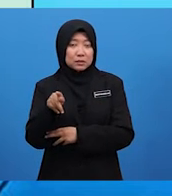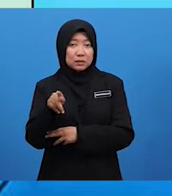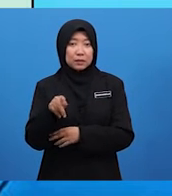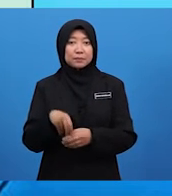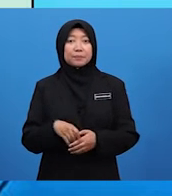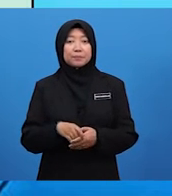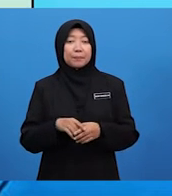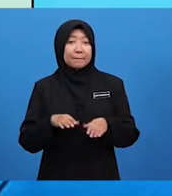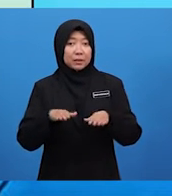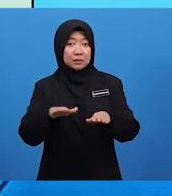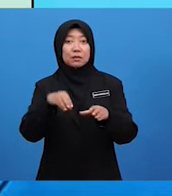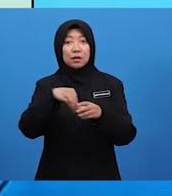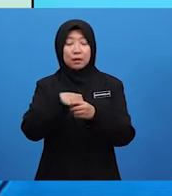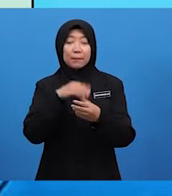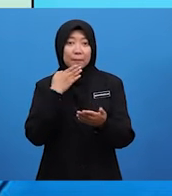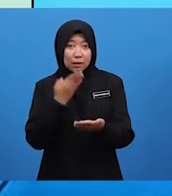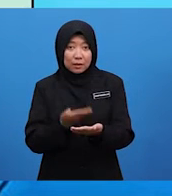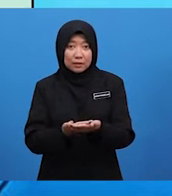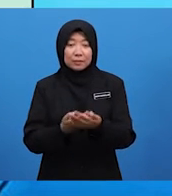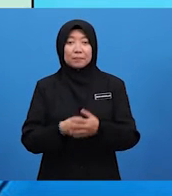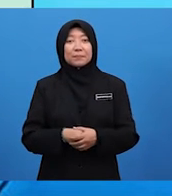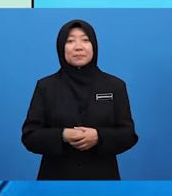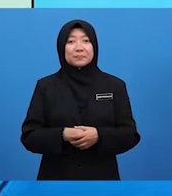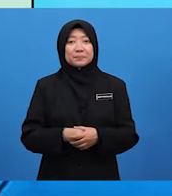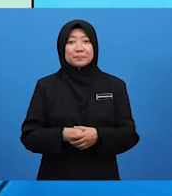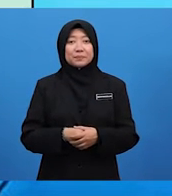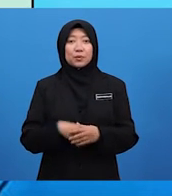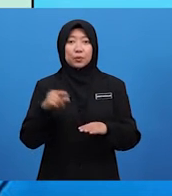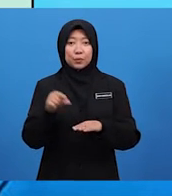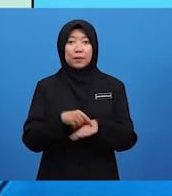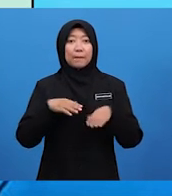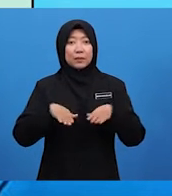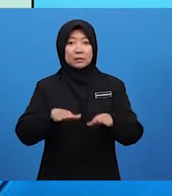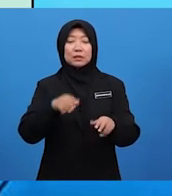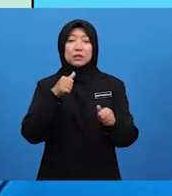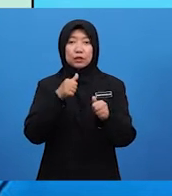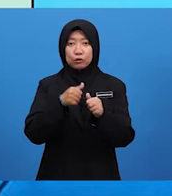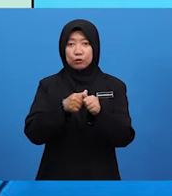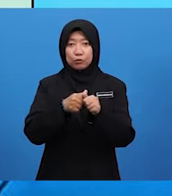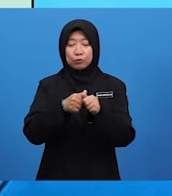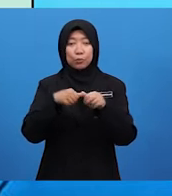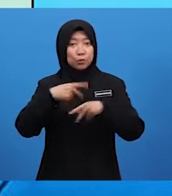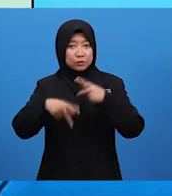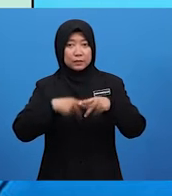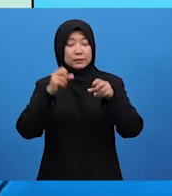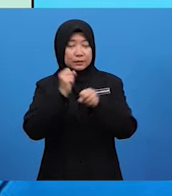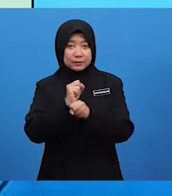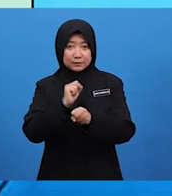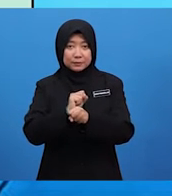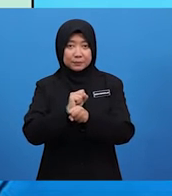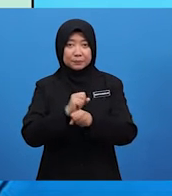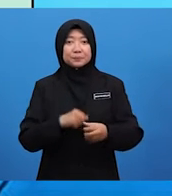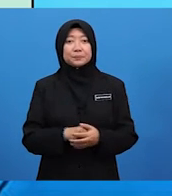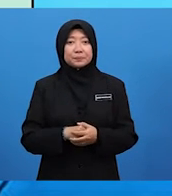mesin dalam keadaan baik. Kedua, gunakan mesin mengikut manual kerja.